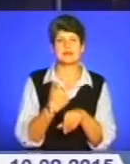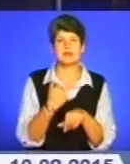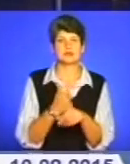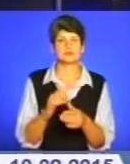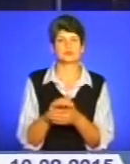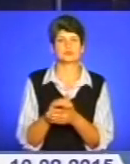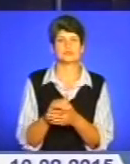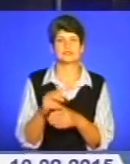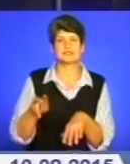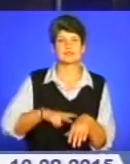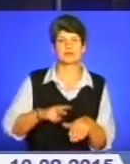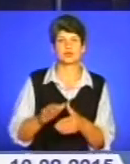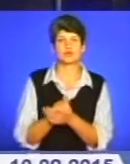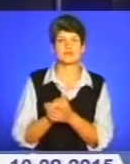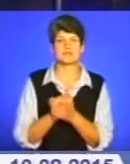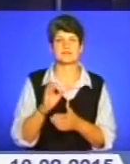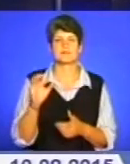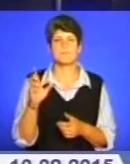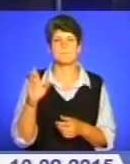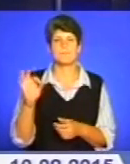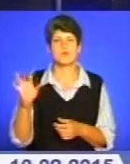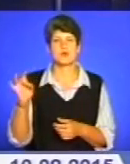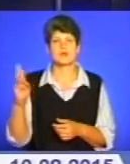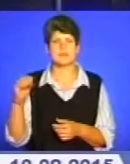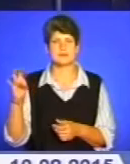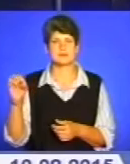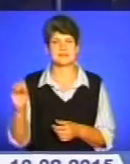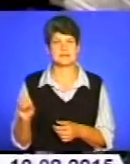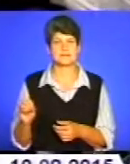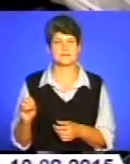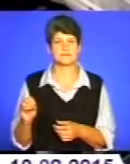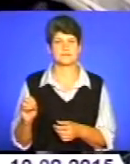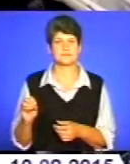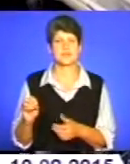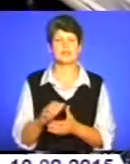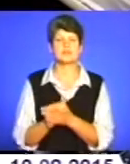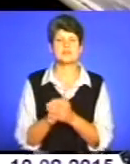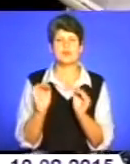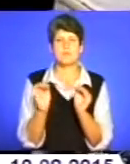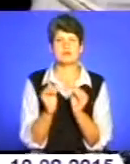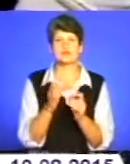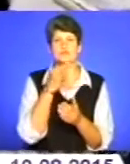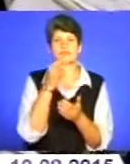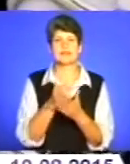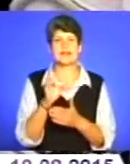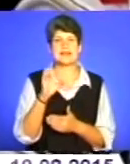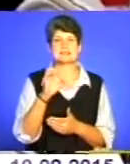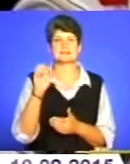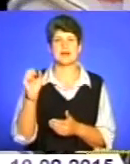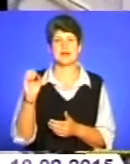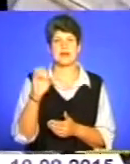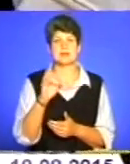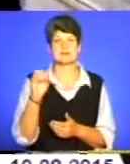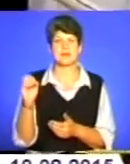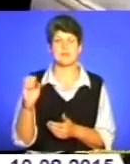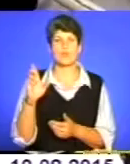обмеженою відповідальністю «Себорднеце Україна». Подробиці у сюжеті. Товариство з обмеженою відповідальністю «СЕ Бортнеце Україна»